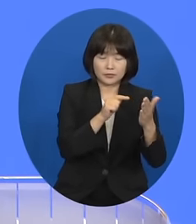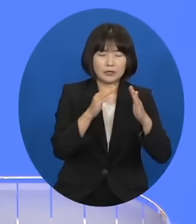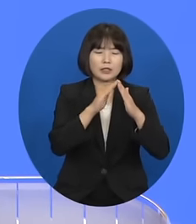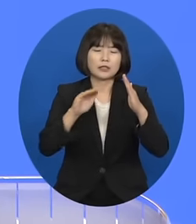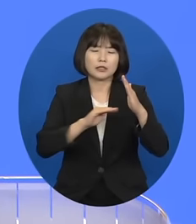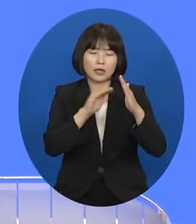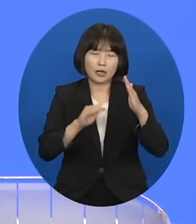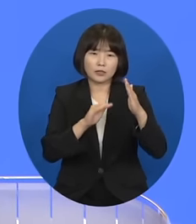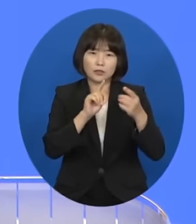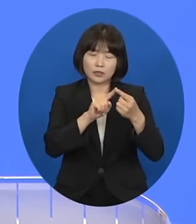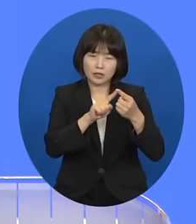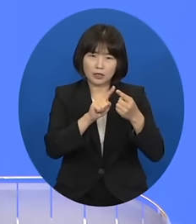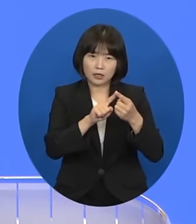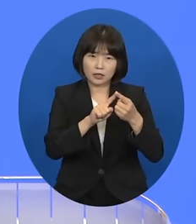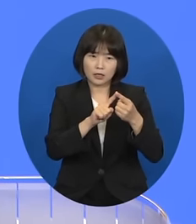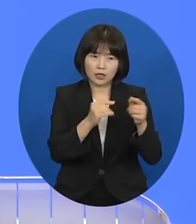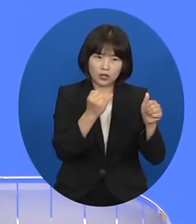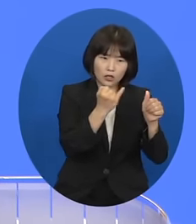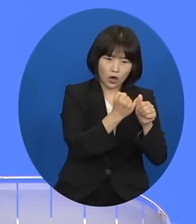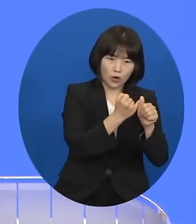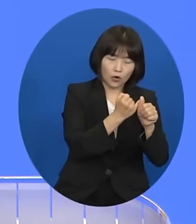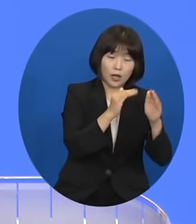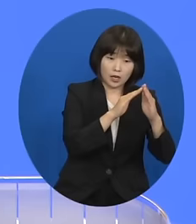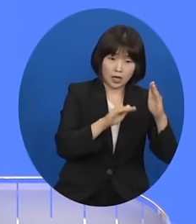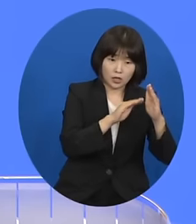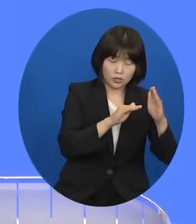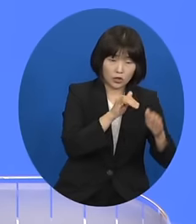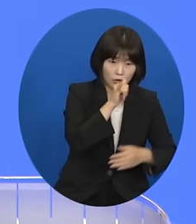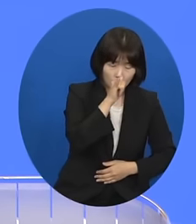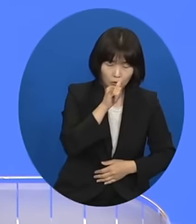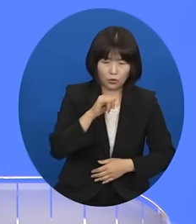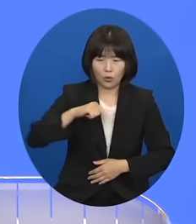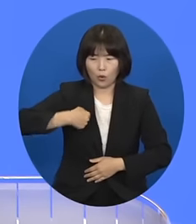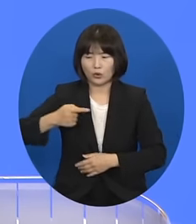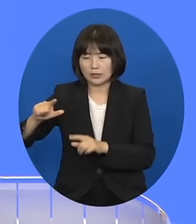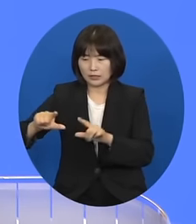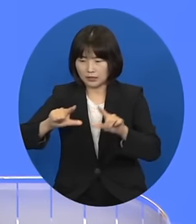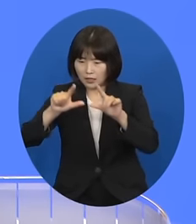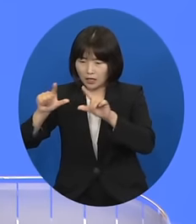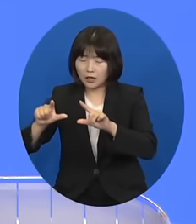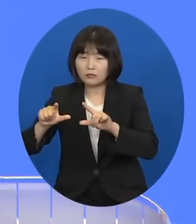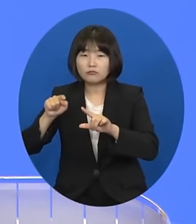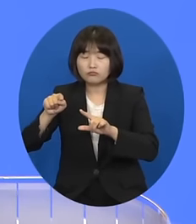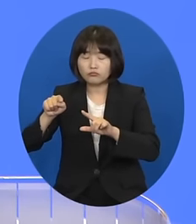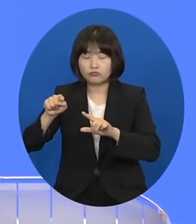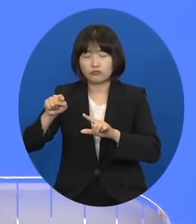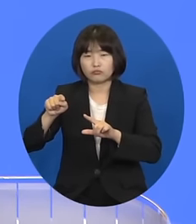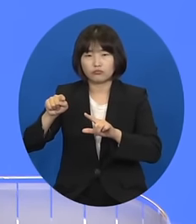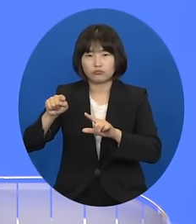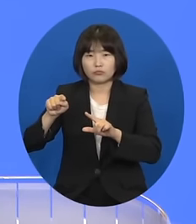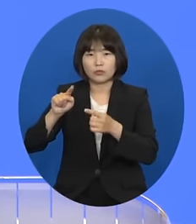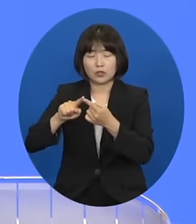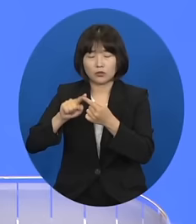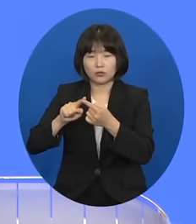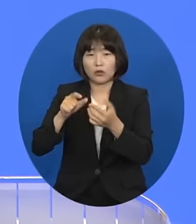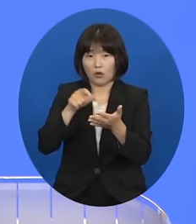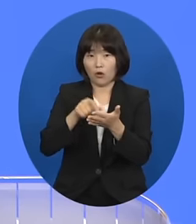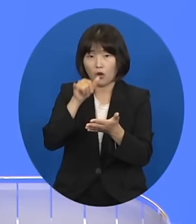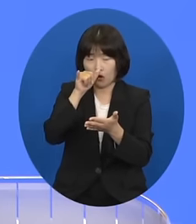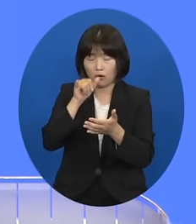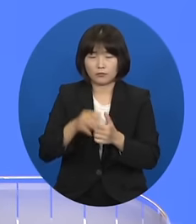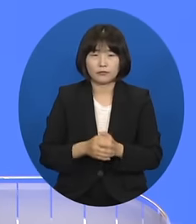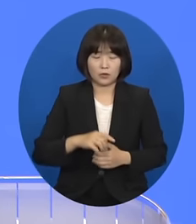때에 결혼한 가정도 말하지만 물론 독신도 한 가정의 형태를 말하고 있습니다. 그래서 이